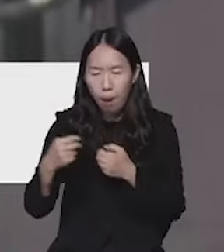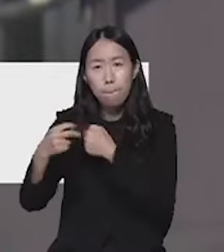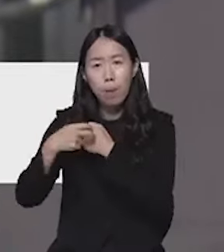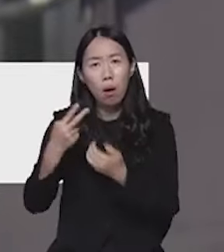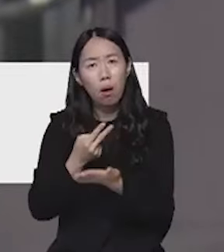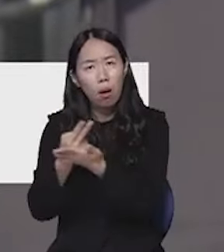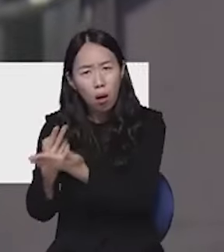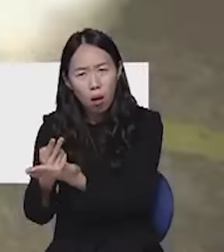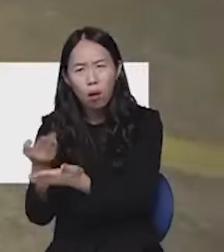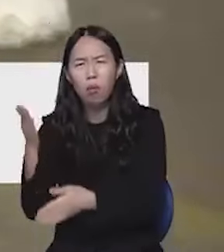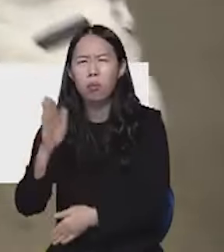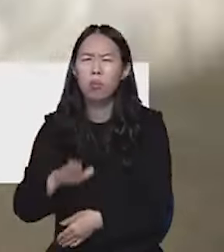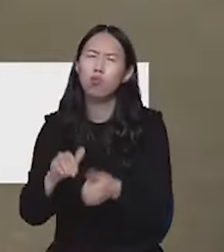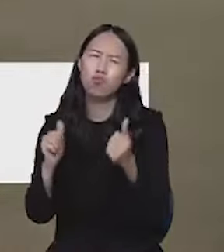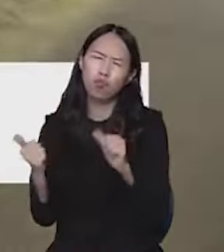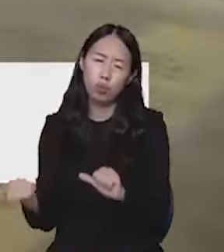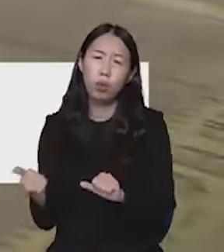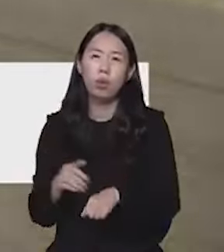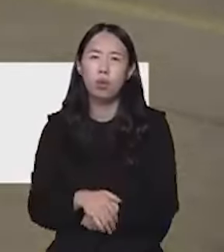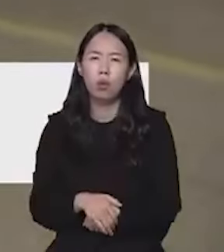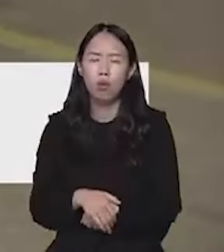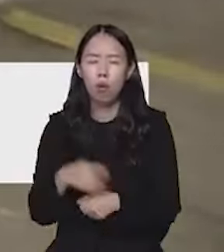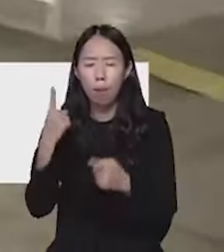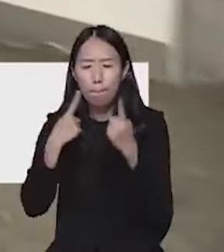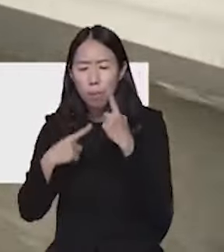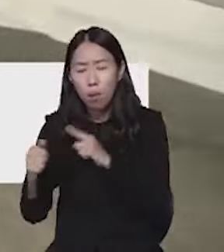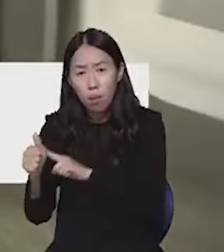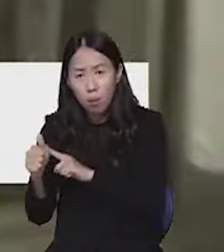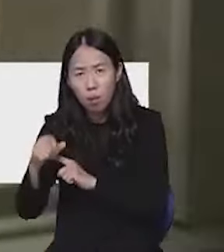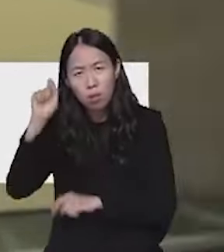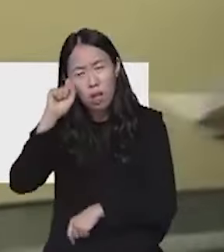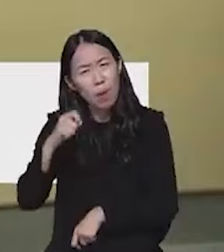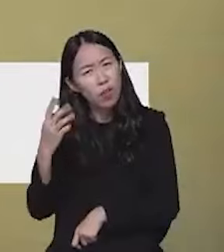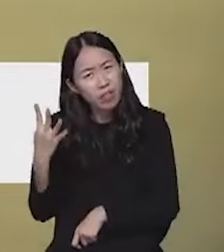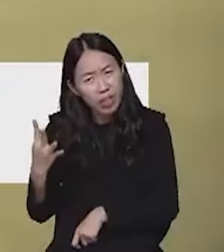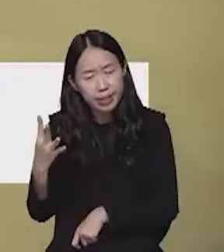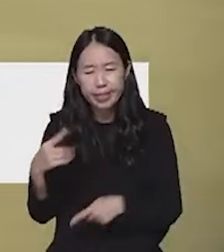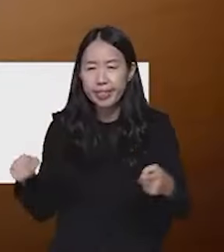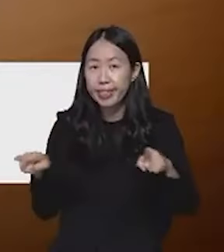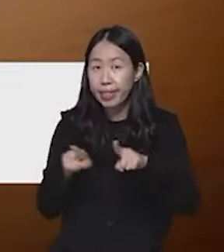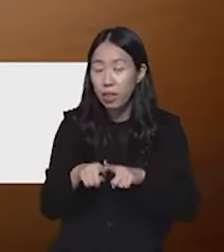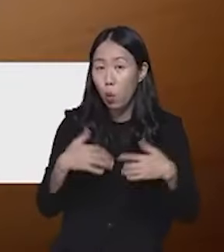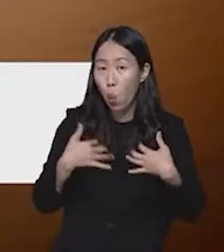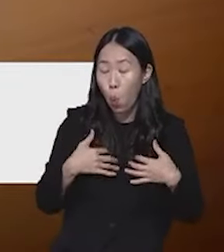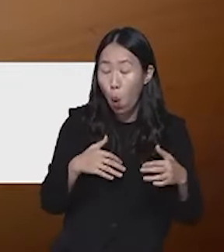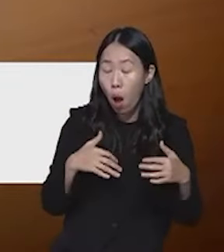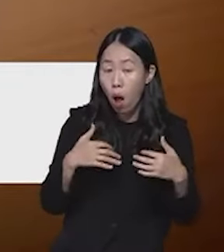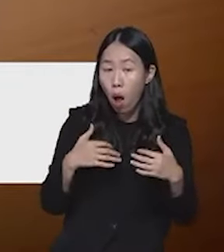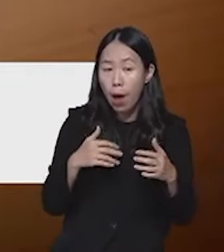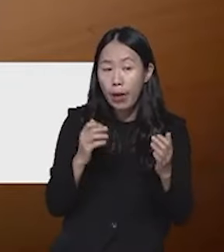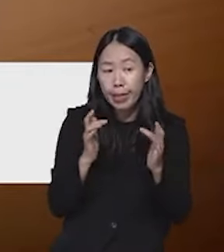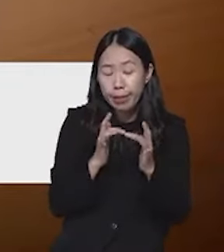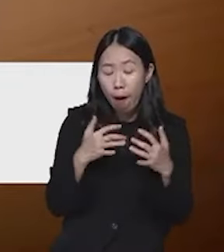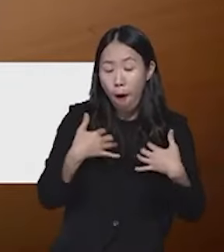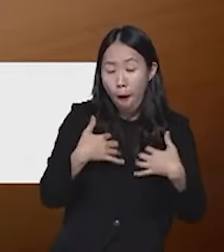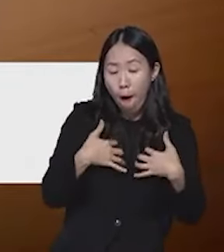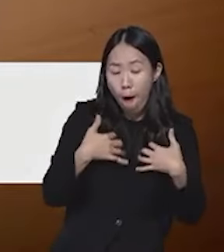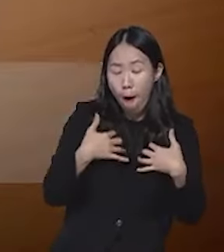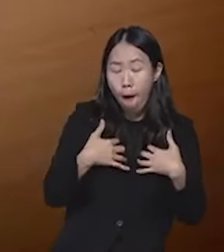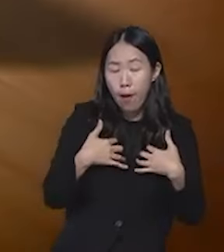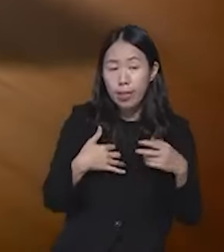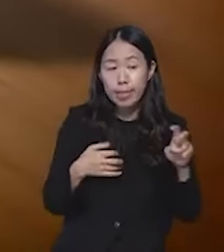옮겨졌지만 결국 숨졌습니다. 피해 남성은 새벽 4시쯤 함께 온라인 게임을 하던 20대 A씨에게